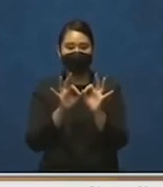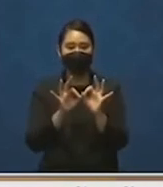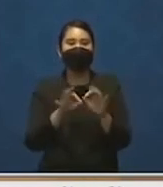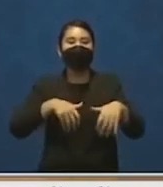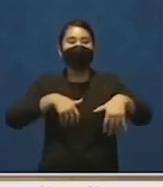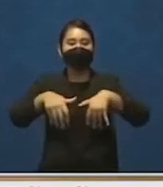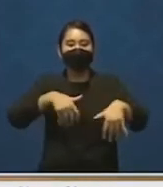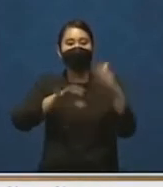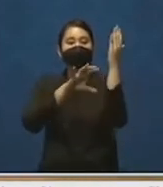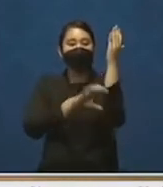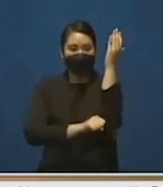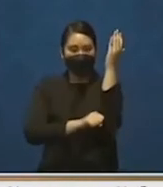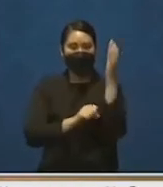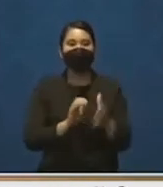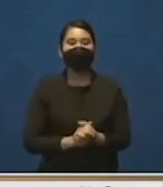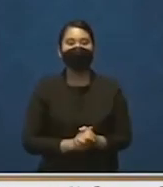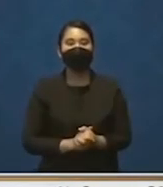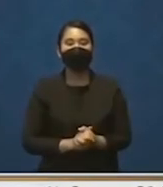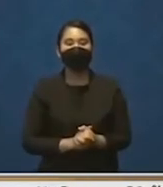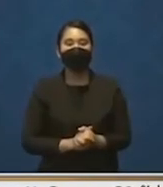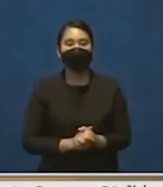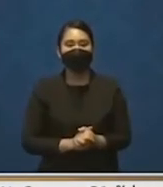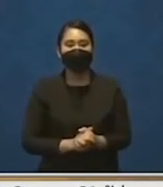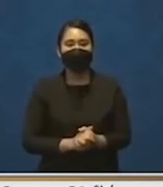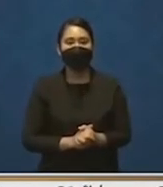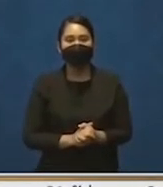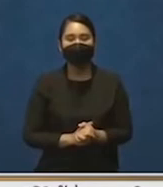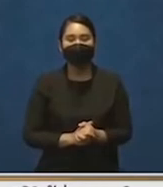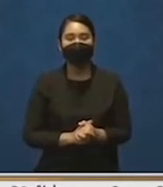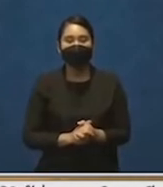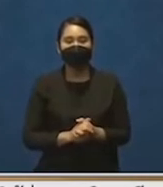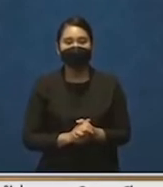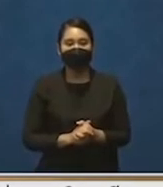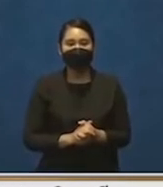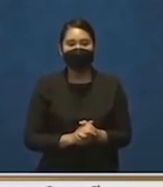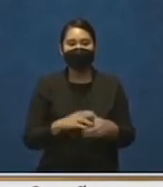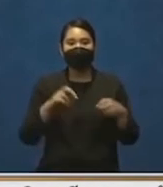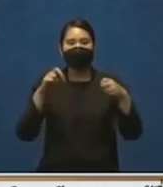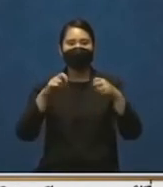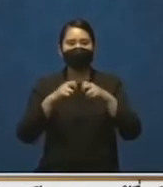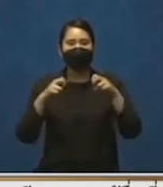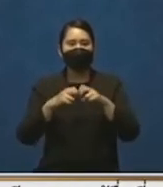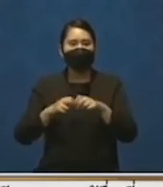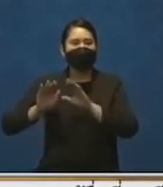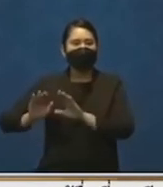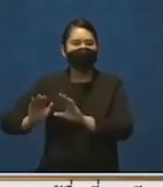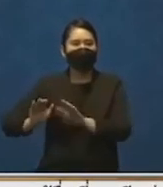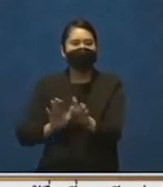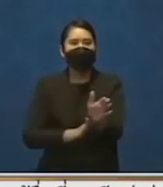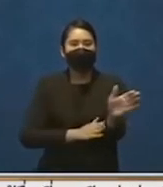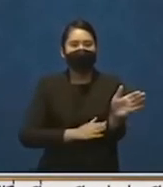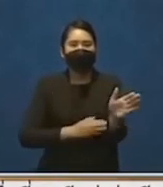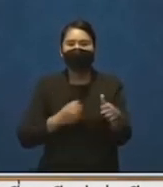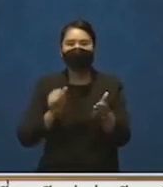ของจังหวัดสงขลาและ3จังหวัดชายแดนภาคใต้ปัญหาทั้งหมดนะครับเป็นปัญหาที่ซุกอยู่ใต้พรมมานานครับรอการแก้